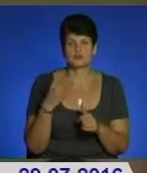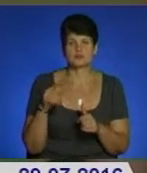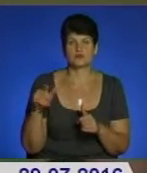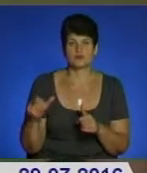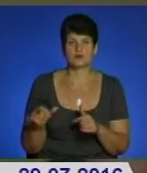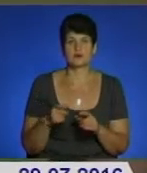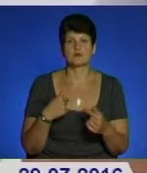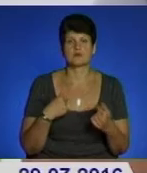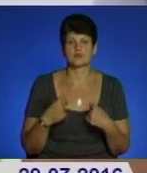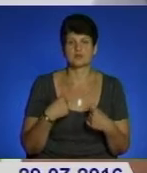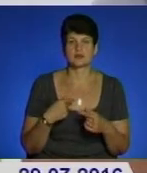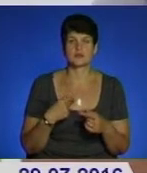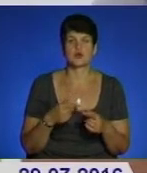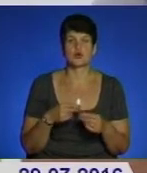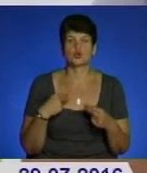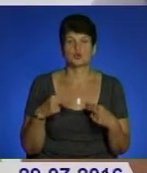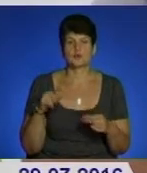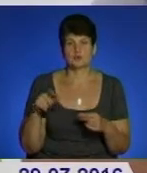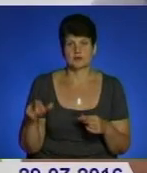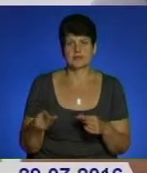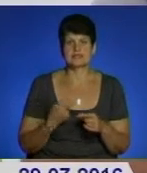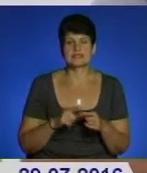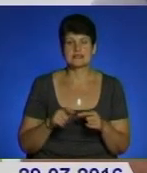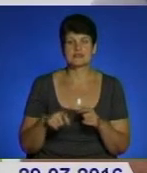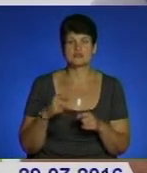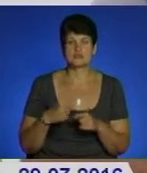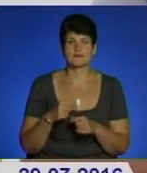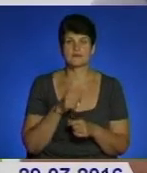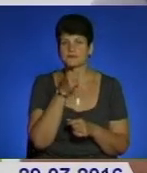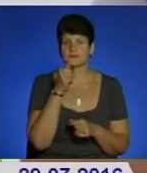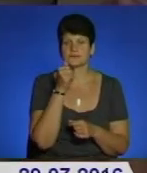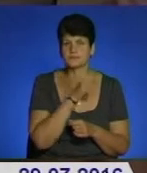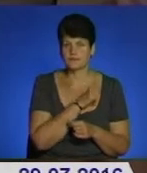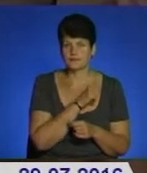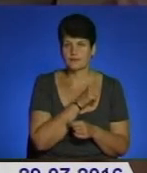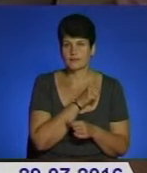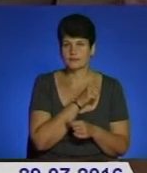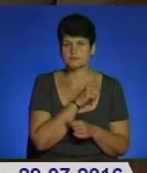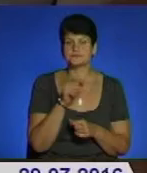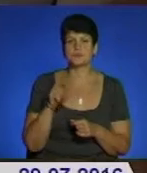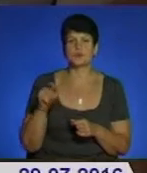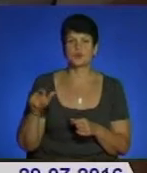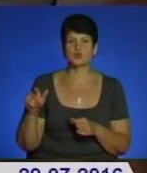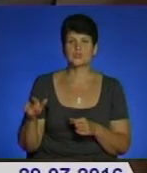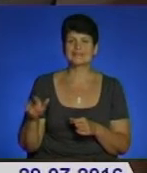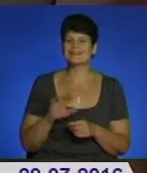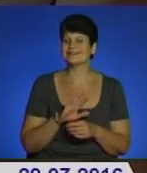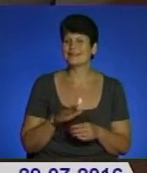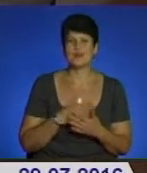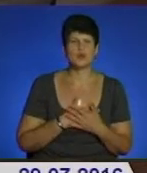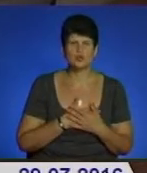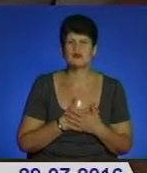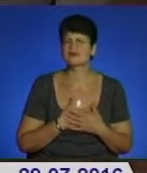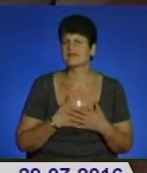від торгівлі людьми. Злочин торгівлі людьми, він зазвичай прихований. І люди не люблять і не